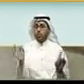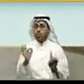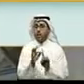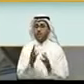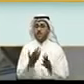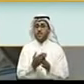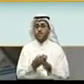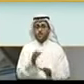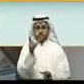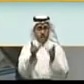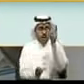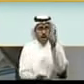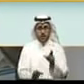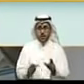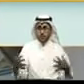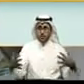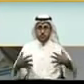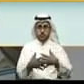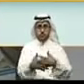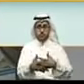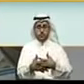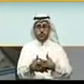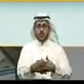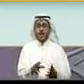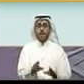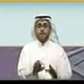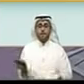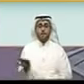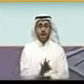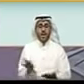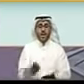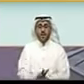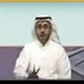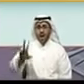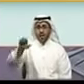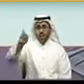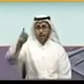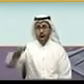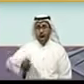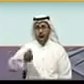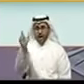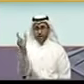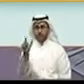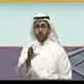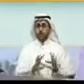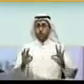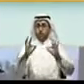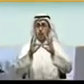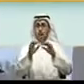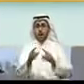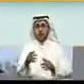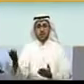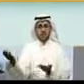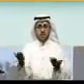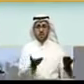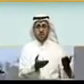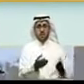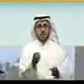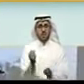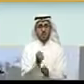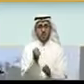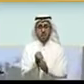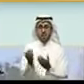بهدف استهداف الأنشطة المواطنة، طرح مكتب الضمان الاجتماعي بالمنطقة الشرقية العديد من الفرص الوظيفية